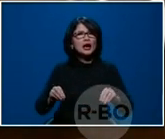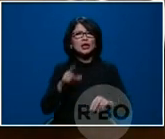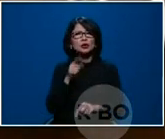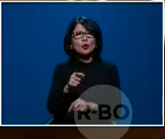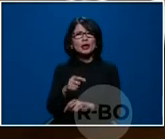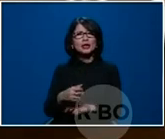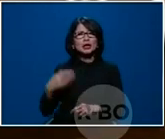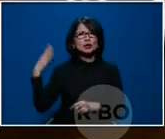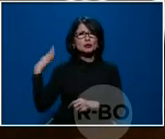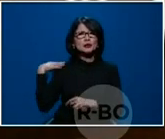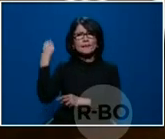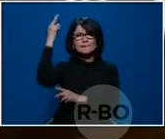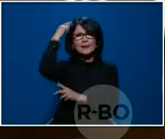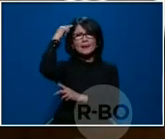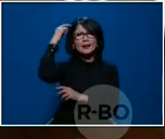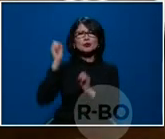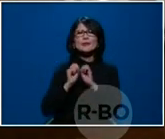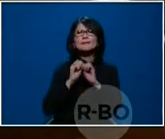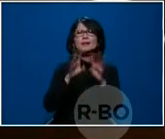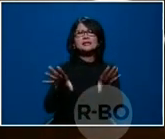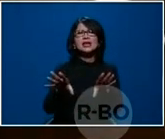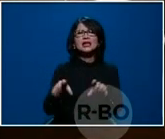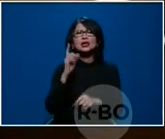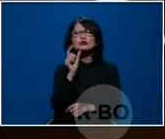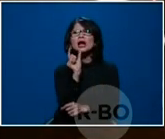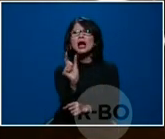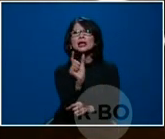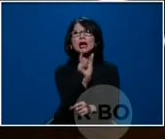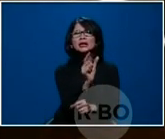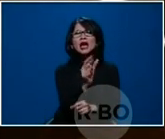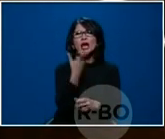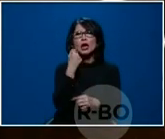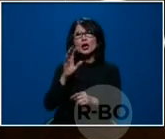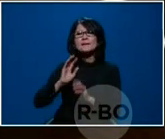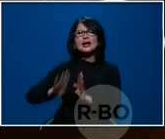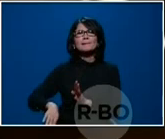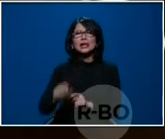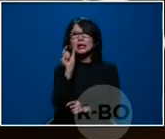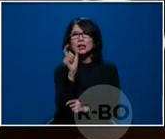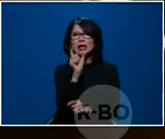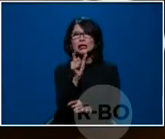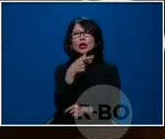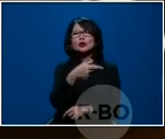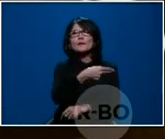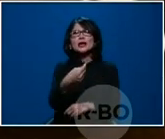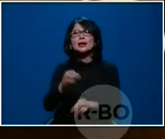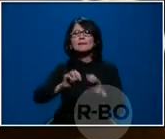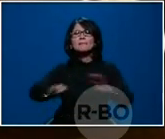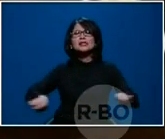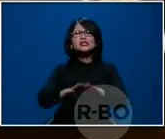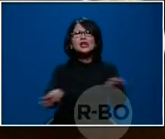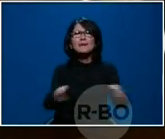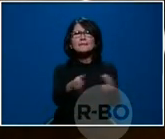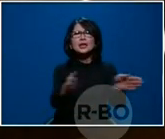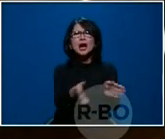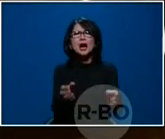mengirimkan pesan dan itu menggunakan kata kata Kalau Anda meremehkan kata-kata maka anda akan memecah belah Warga Jakarta hormati